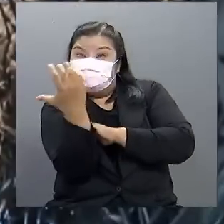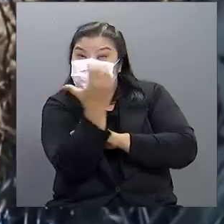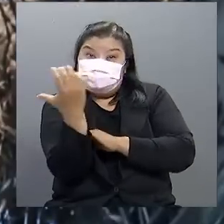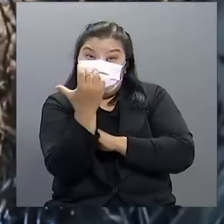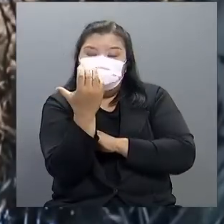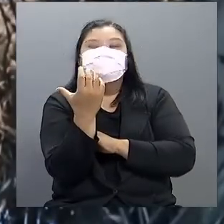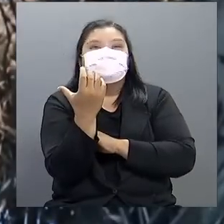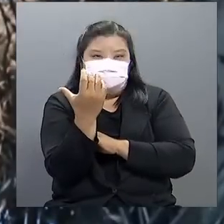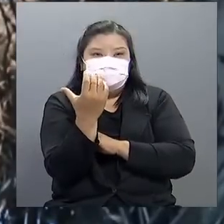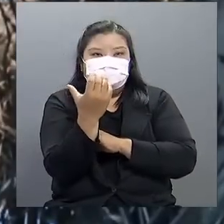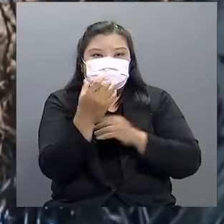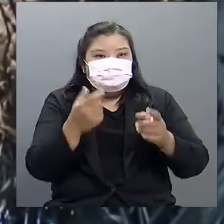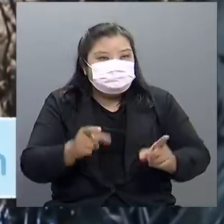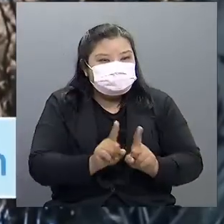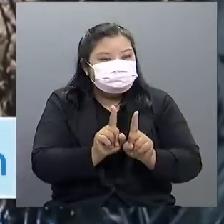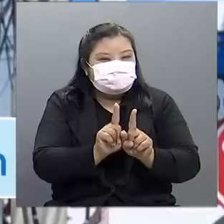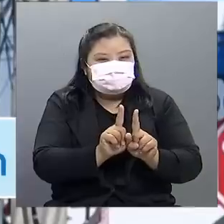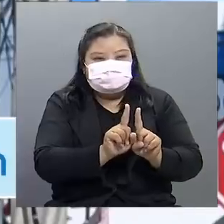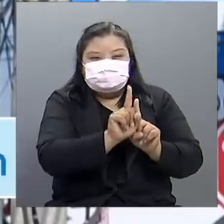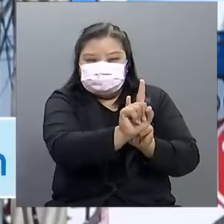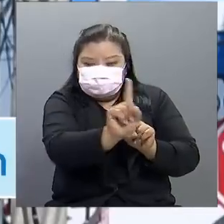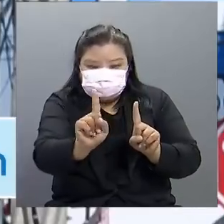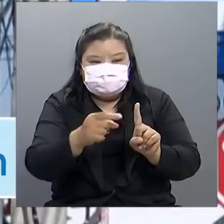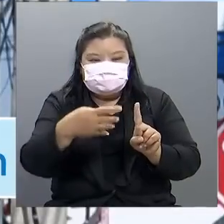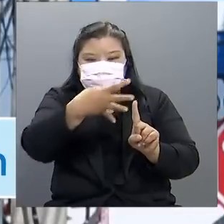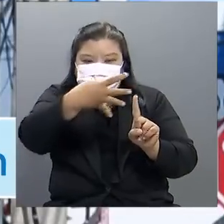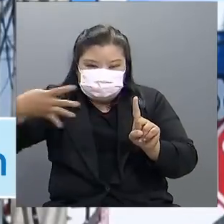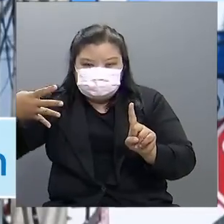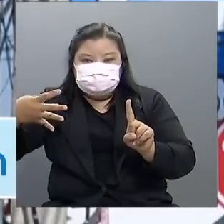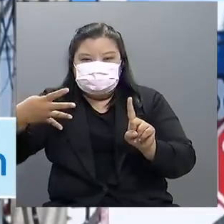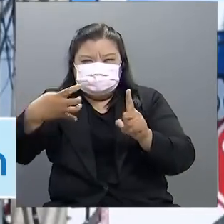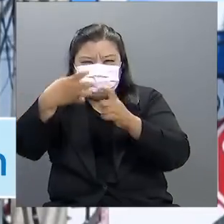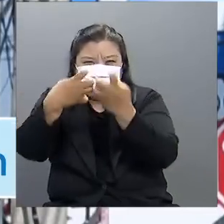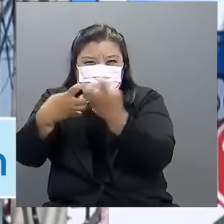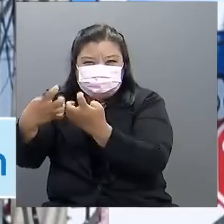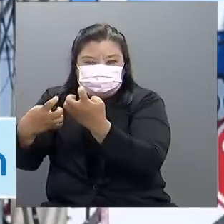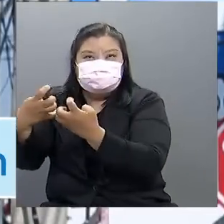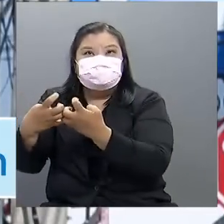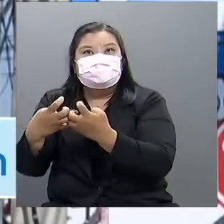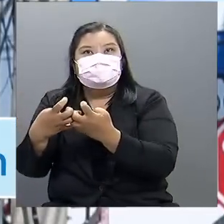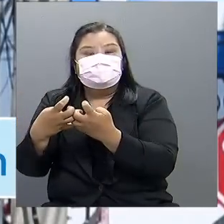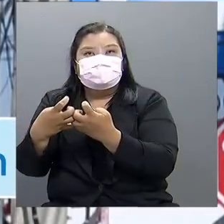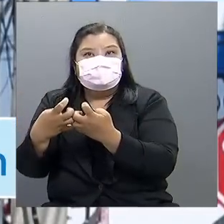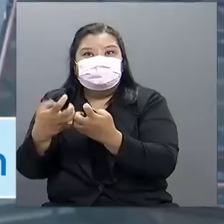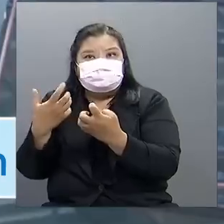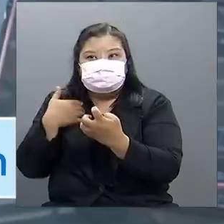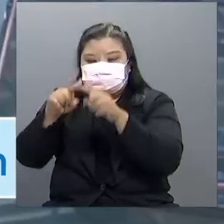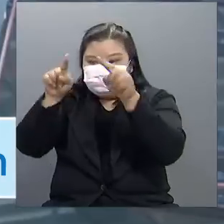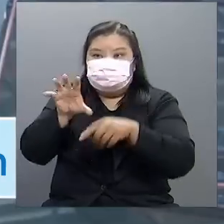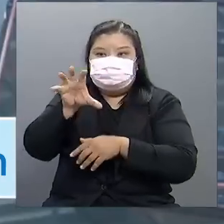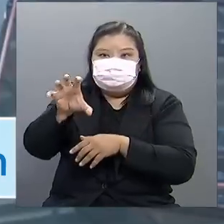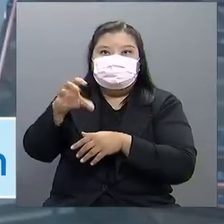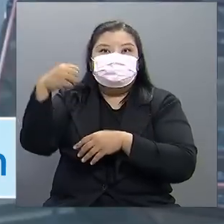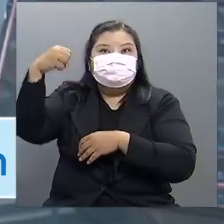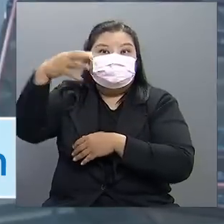จากเกิดปัญหารัดวงจร แปลงระเบิดต่างๆหศต สัพพัภัทธร เชาตคืออย